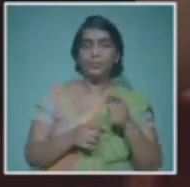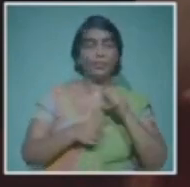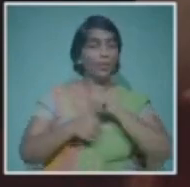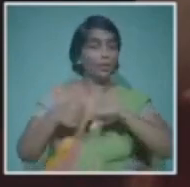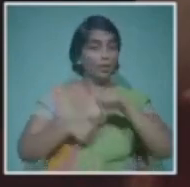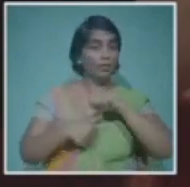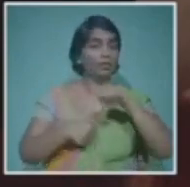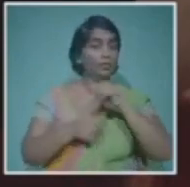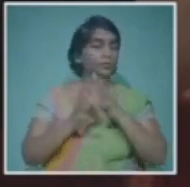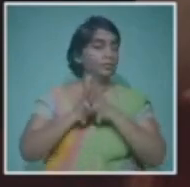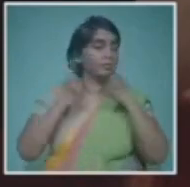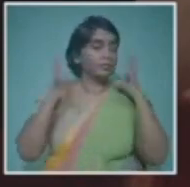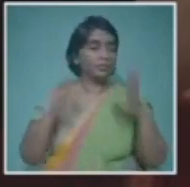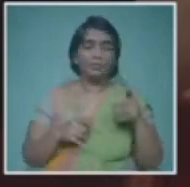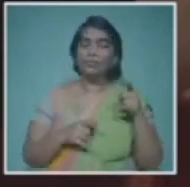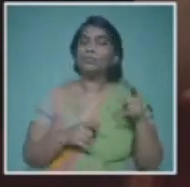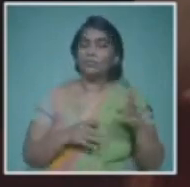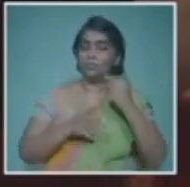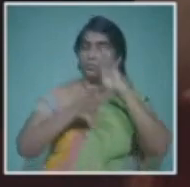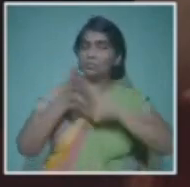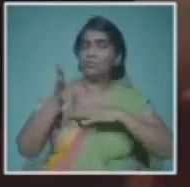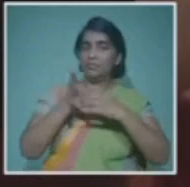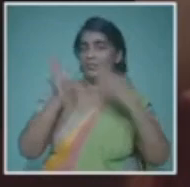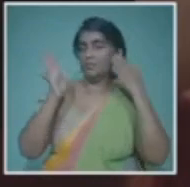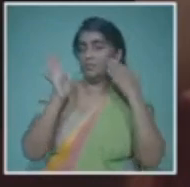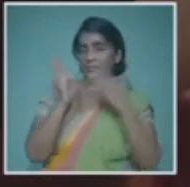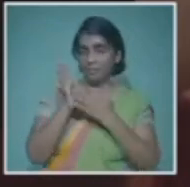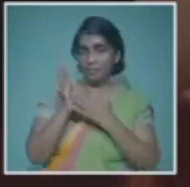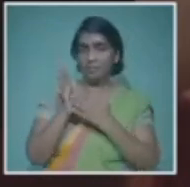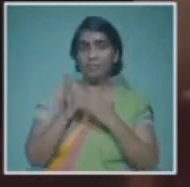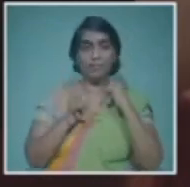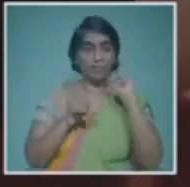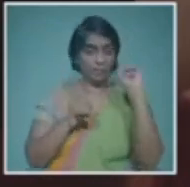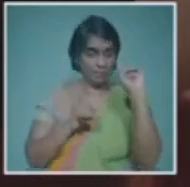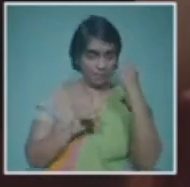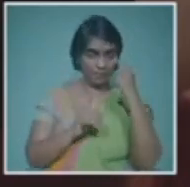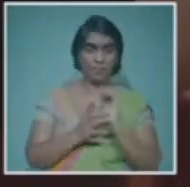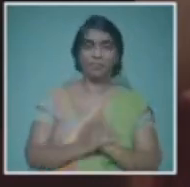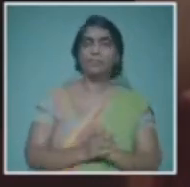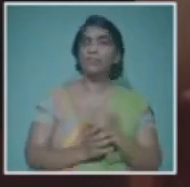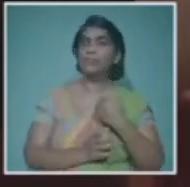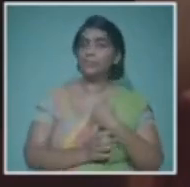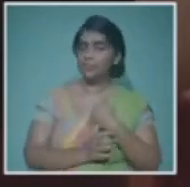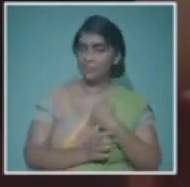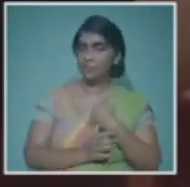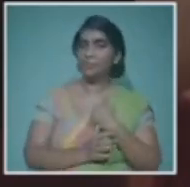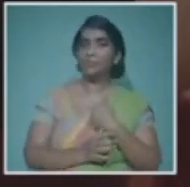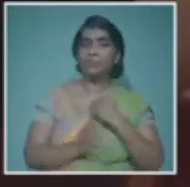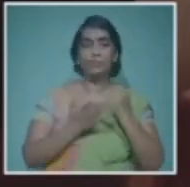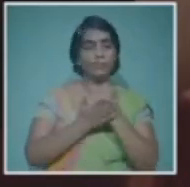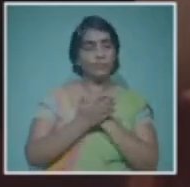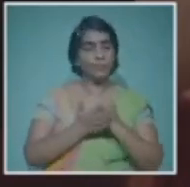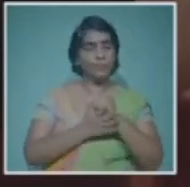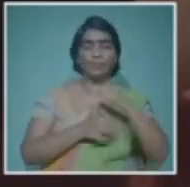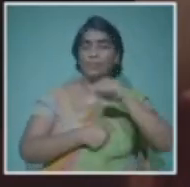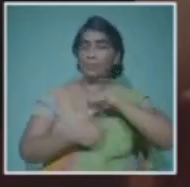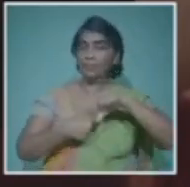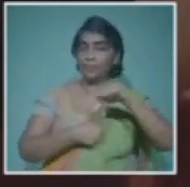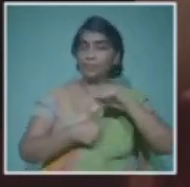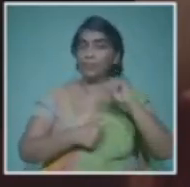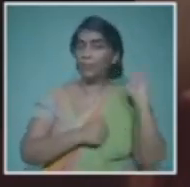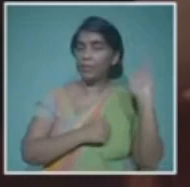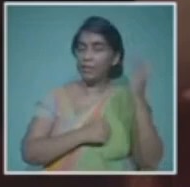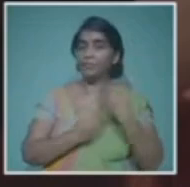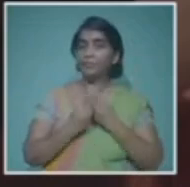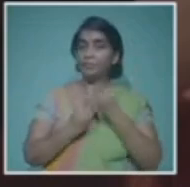ආයතන රාශියක අයවැය සම්බන්ධයෙන් පළමු කොටම මම ඒ සියලු ආයතනවලට